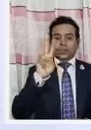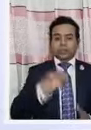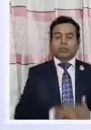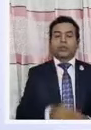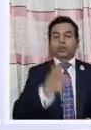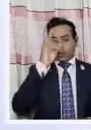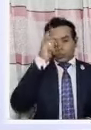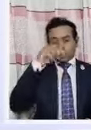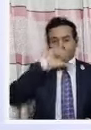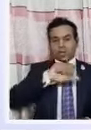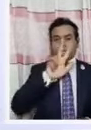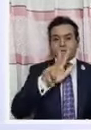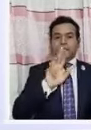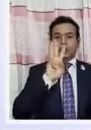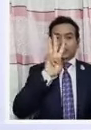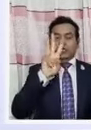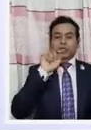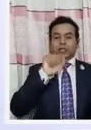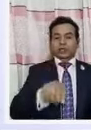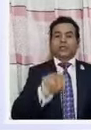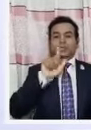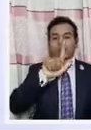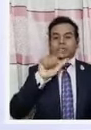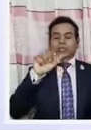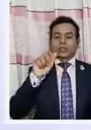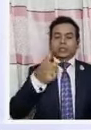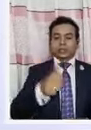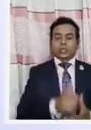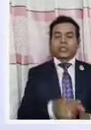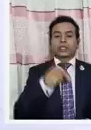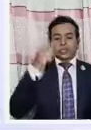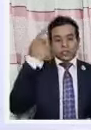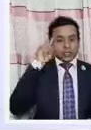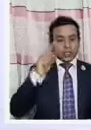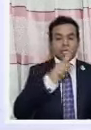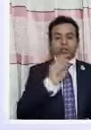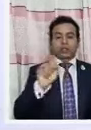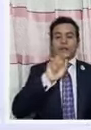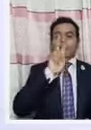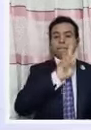5.31%, খুলনা 163 জন, 6.23%, বরিশাল 98 জন,